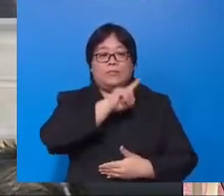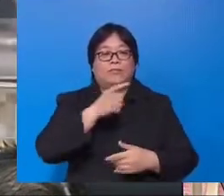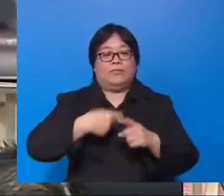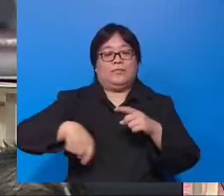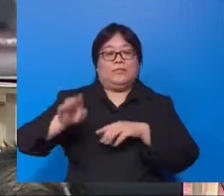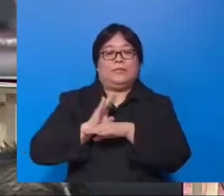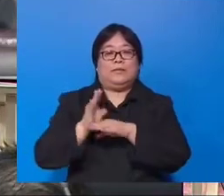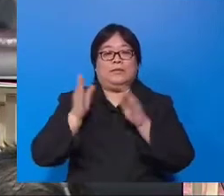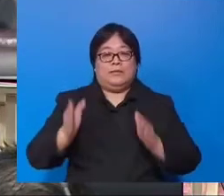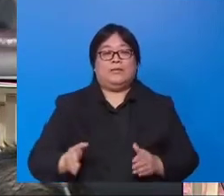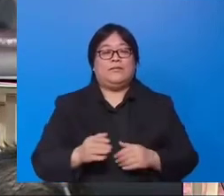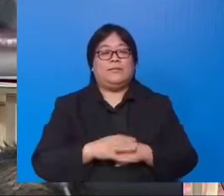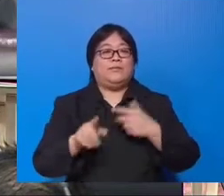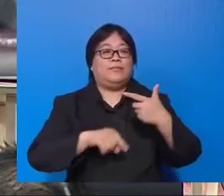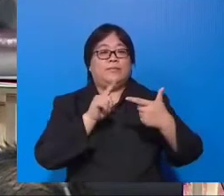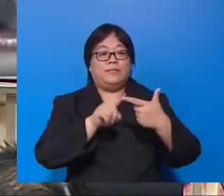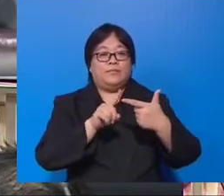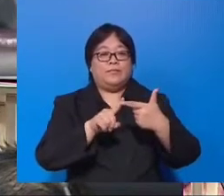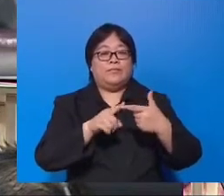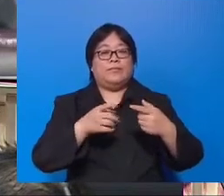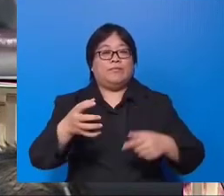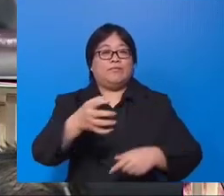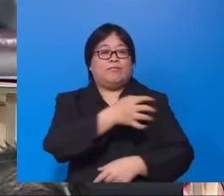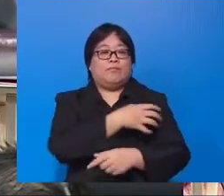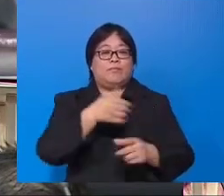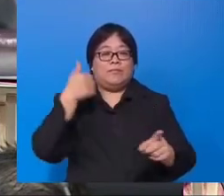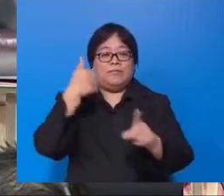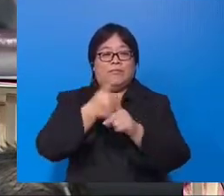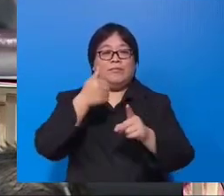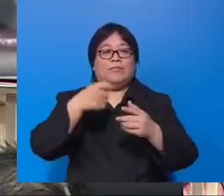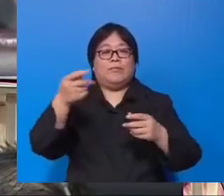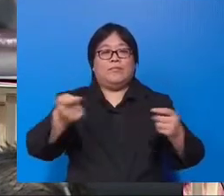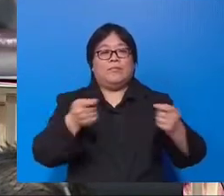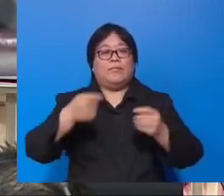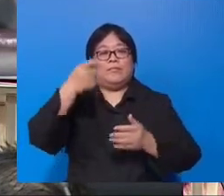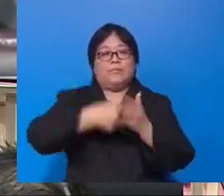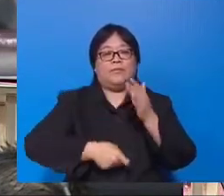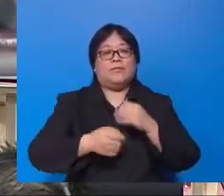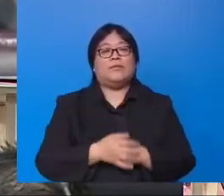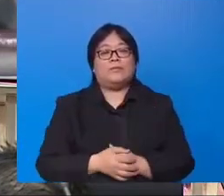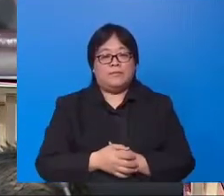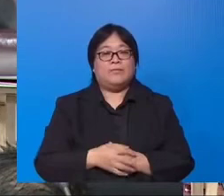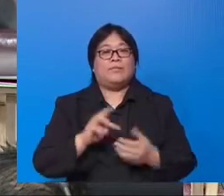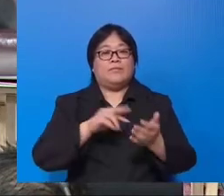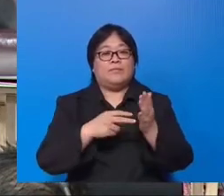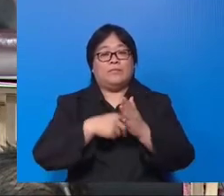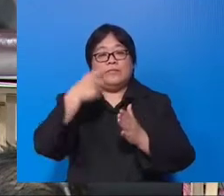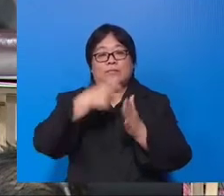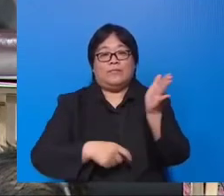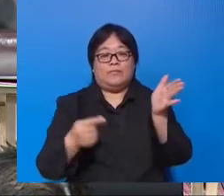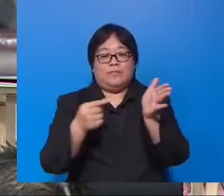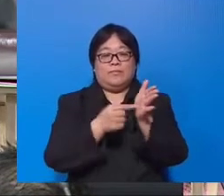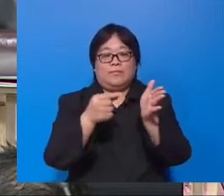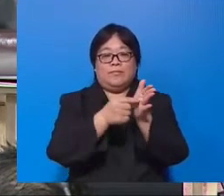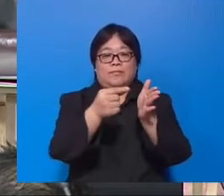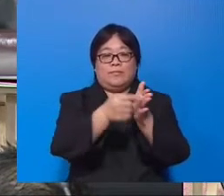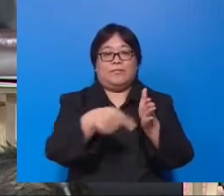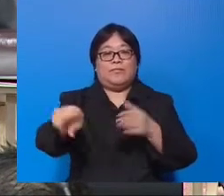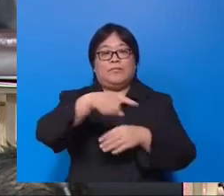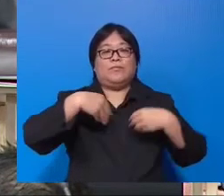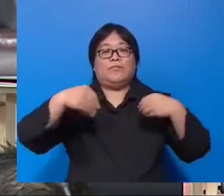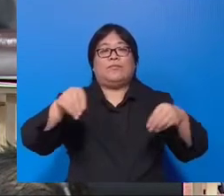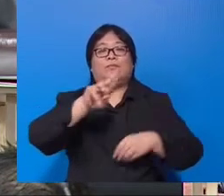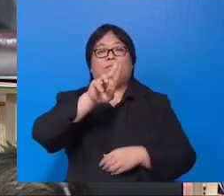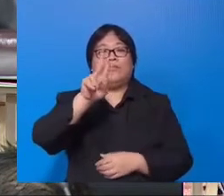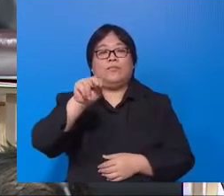penegak kedua menguak Paskah metakaolin HG itu pendanaan HG danau di penjuru